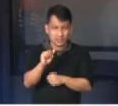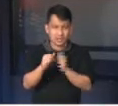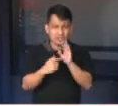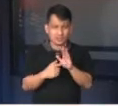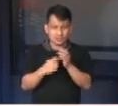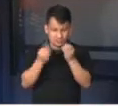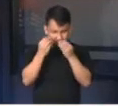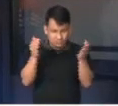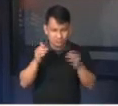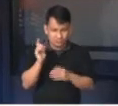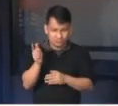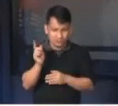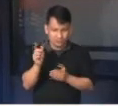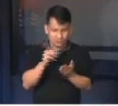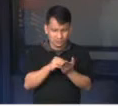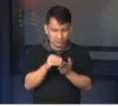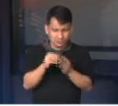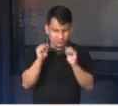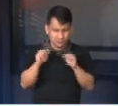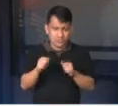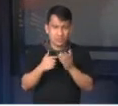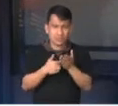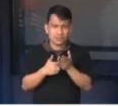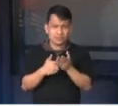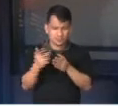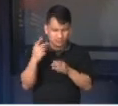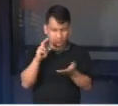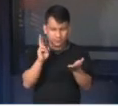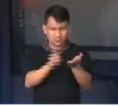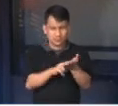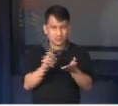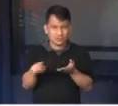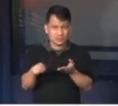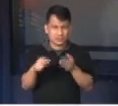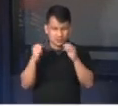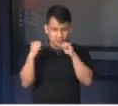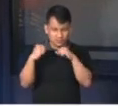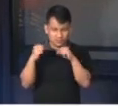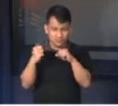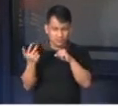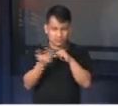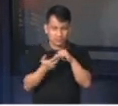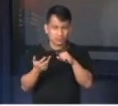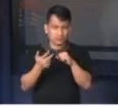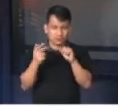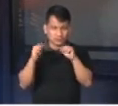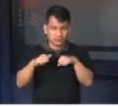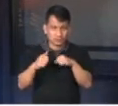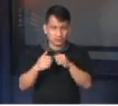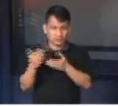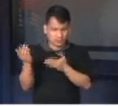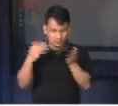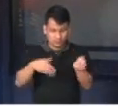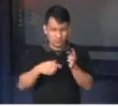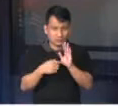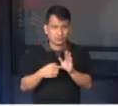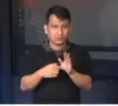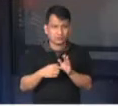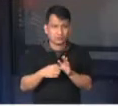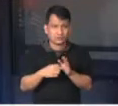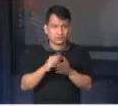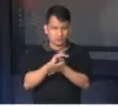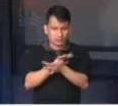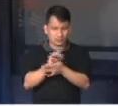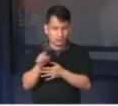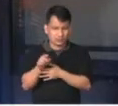Galvez, para sa 20 million doses ng bakuna ang pipirmahan nilang tripartite agreement. Inaasahang darating ang candidate vaccine